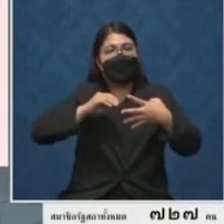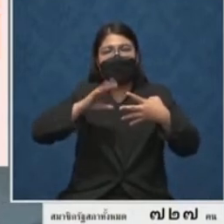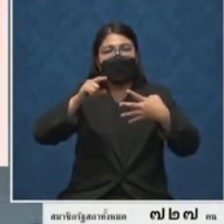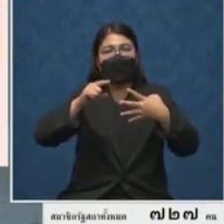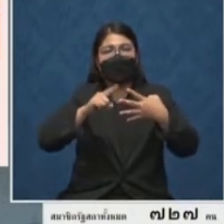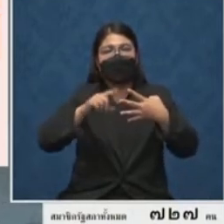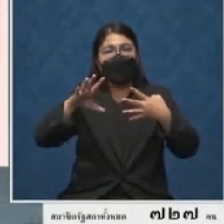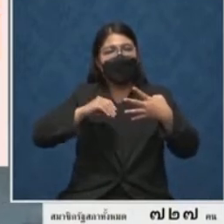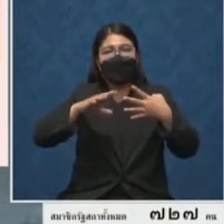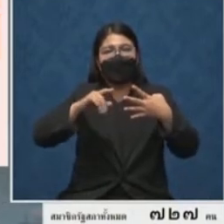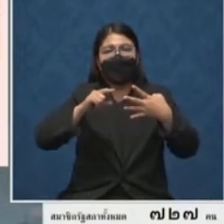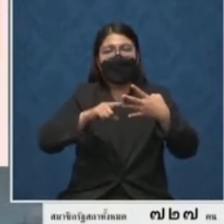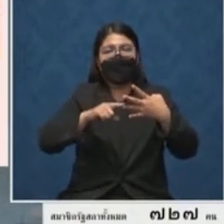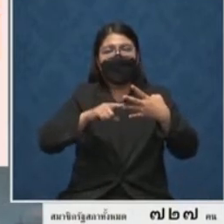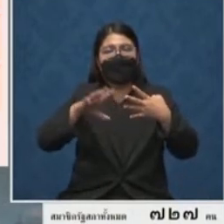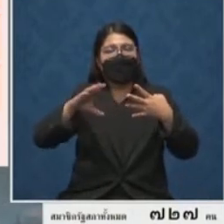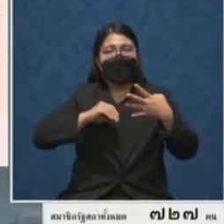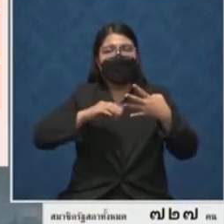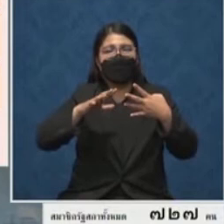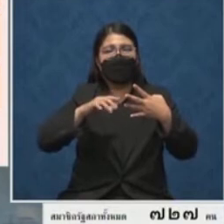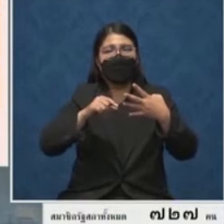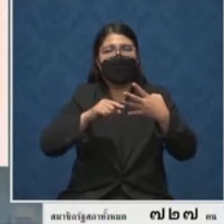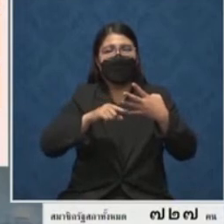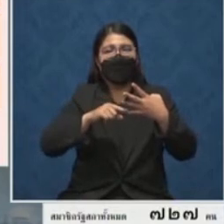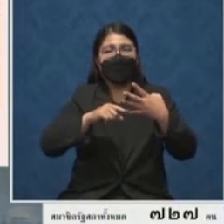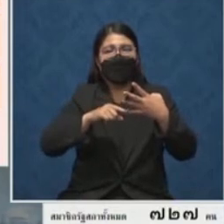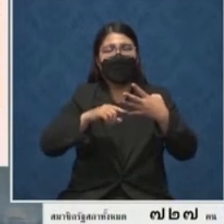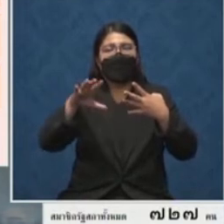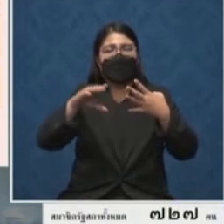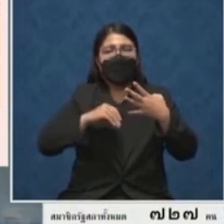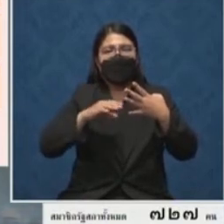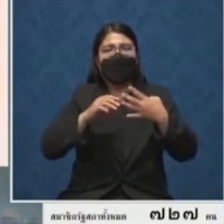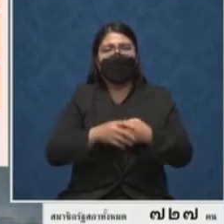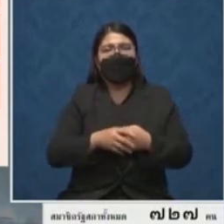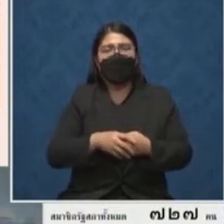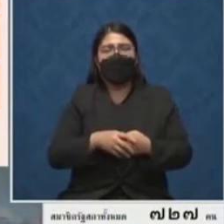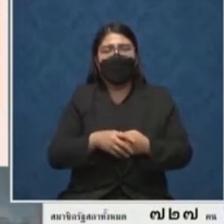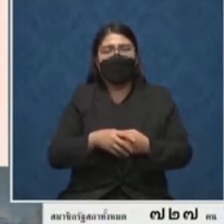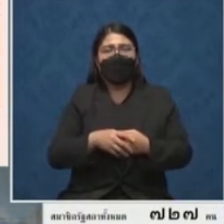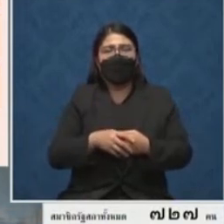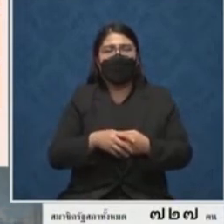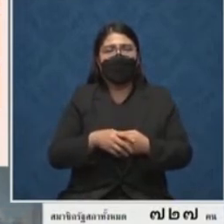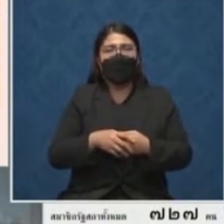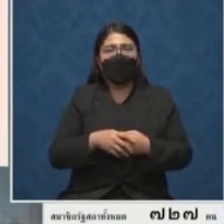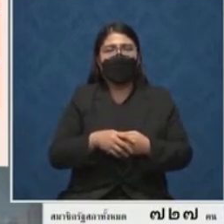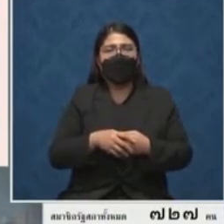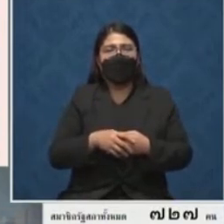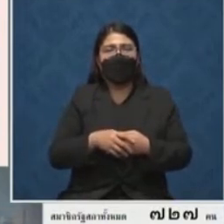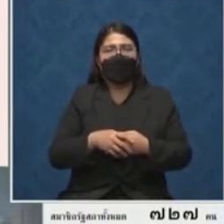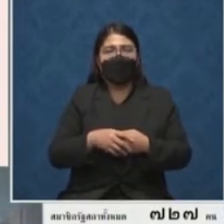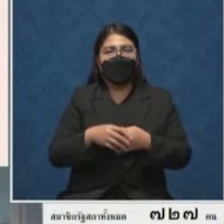การ3ไม่รับหลักการ4งดออกเสียง 63พันตำรวจเอกจรุงวิทย์ภูมิม